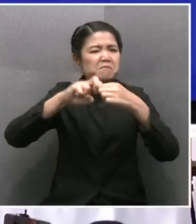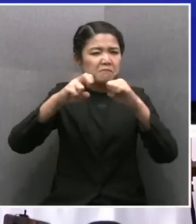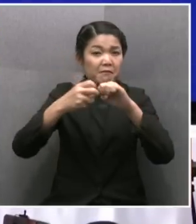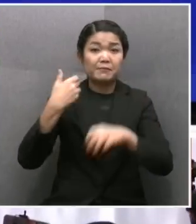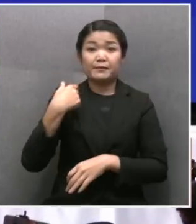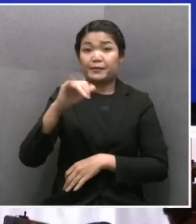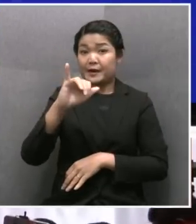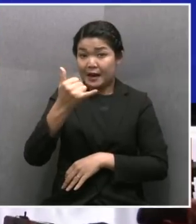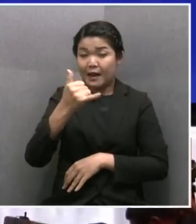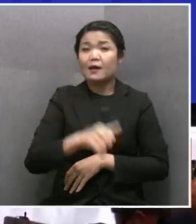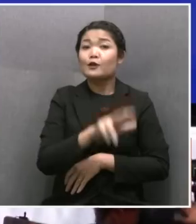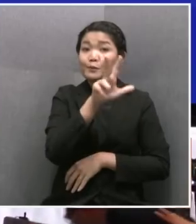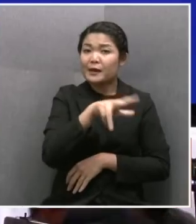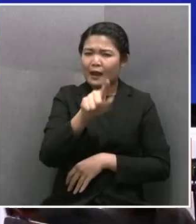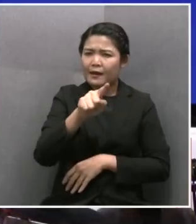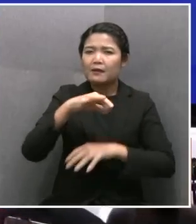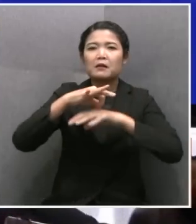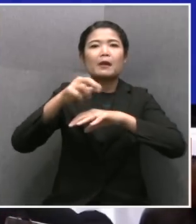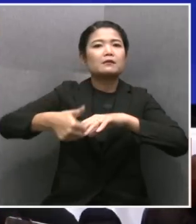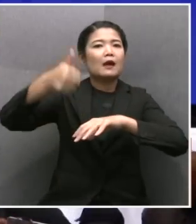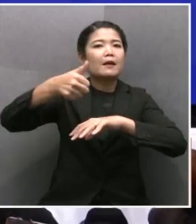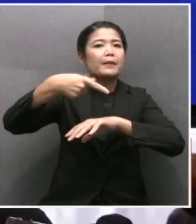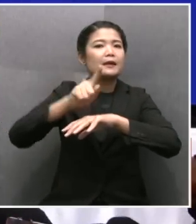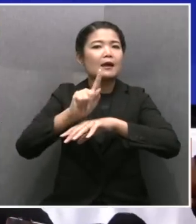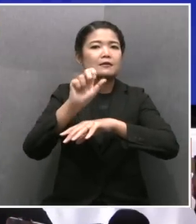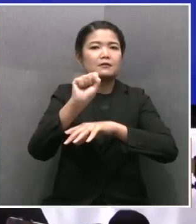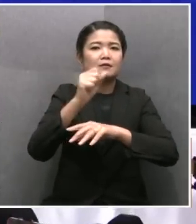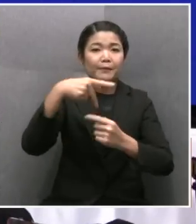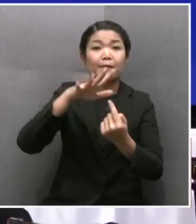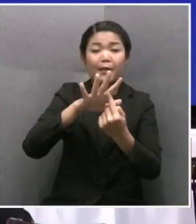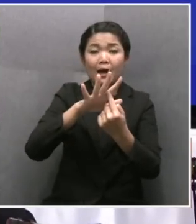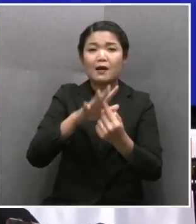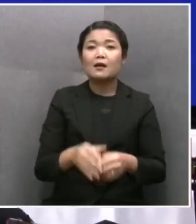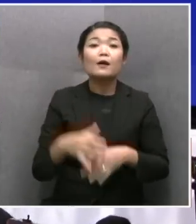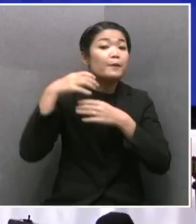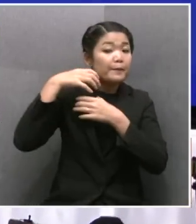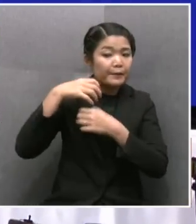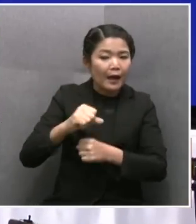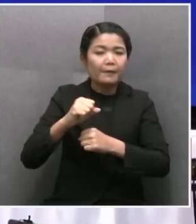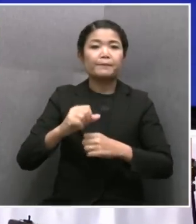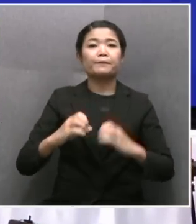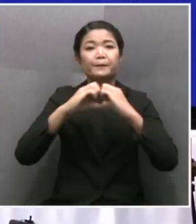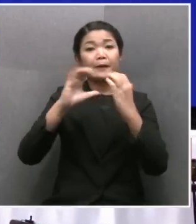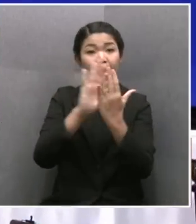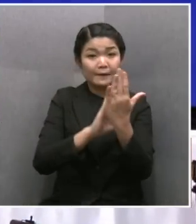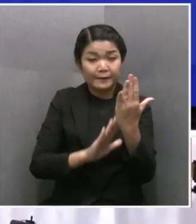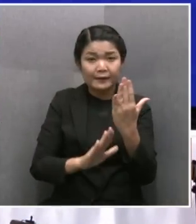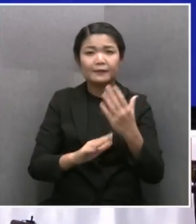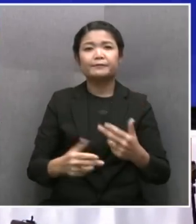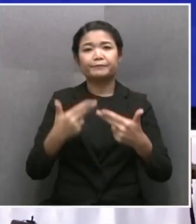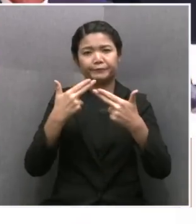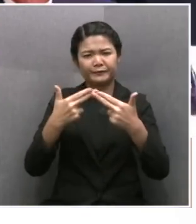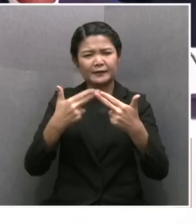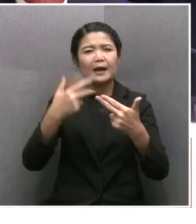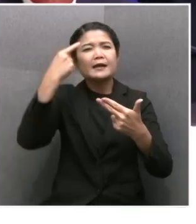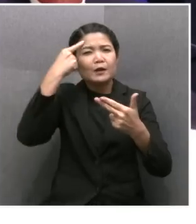ที่พรรคเพื่อไทยจะได้เป็นประธานสภาและพรรคอื่นๆอย่างประชาธิปัตย์ภูมิใจไทยรวมไทยสร้างชาติก็น่าจะ